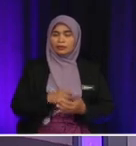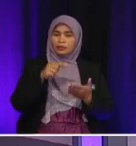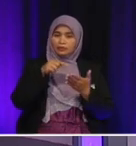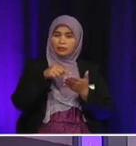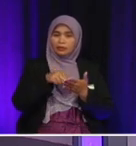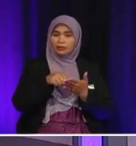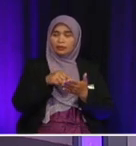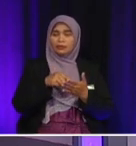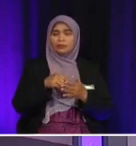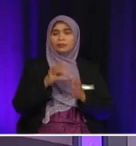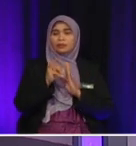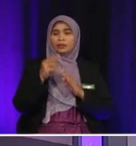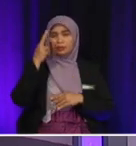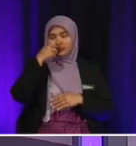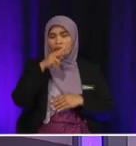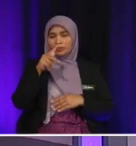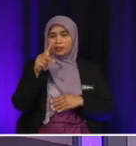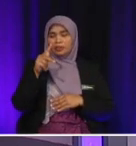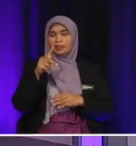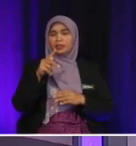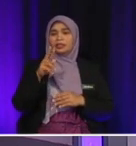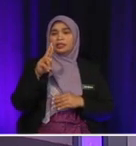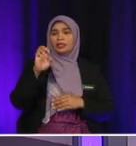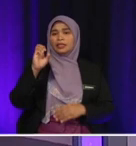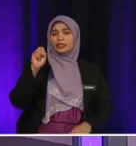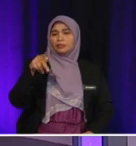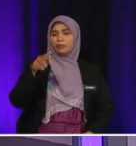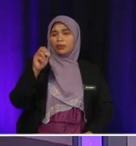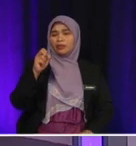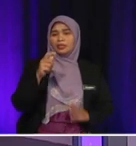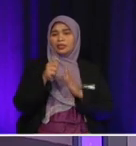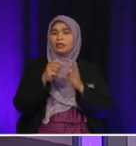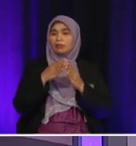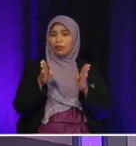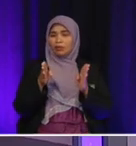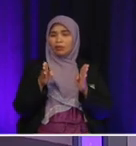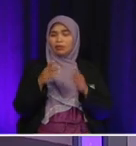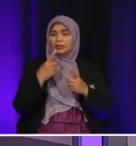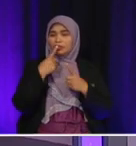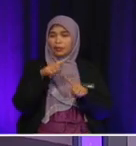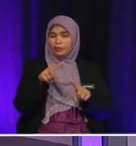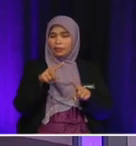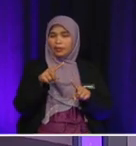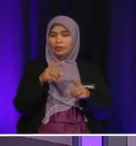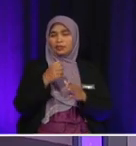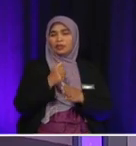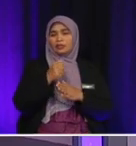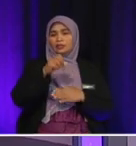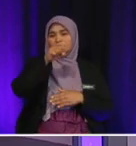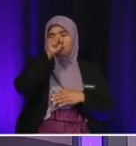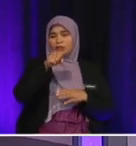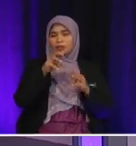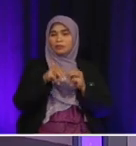ini merupakan dipanggil respon terbuka maksudnya jawapan ataupun soalan murid